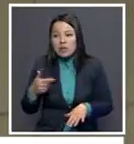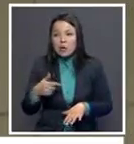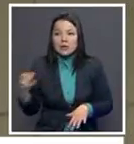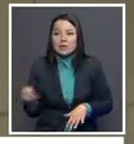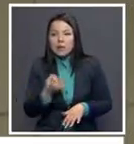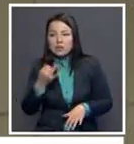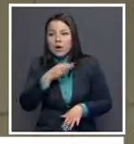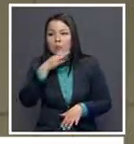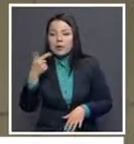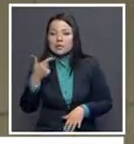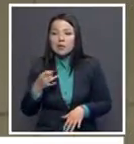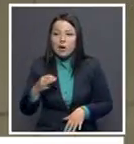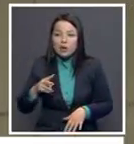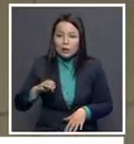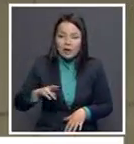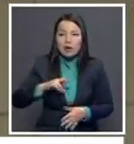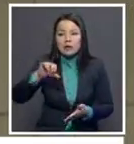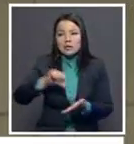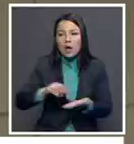білдіретін, геологияға өмірін